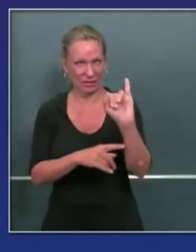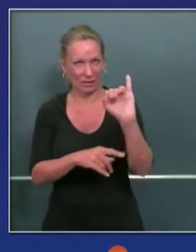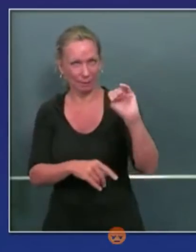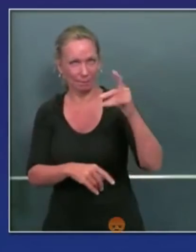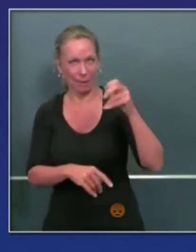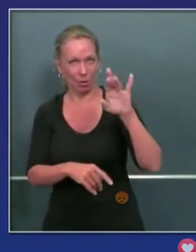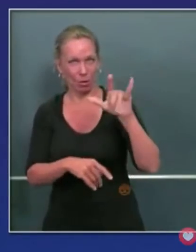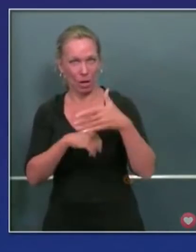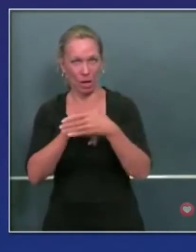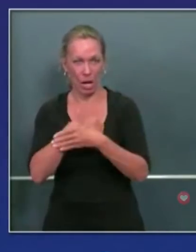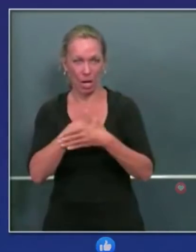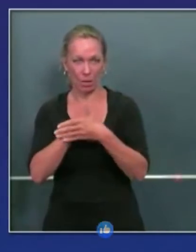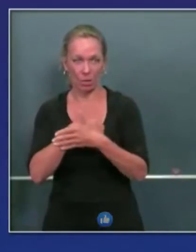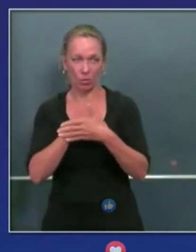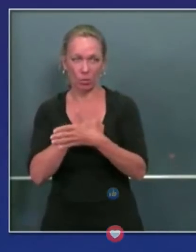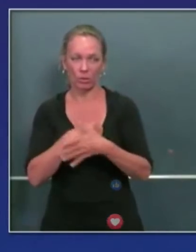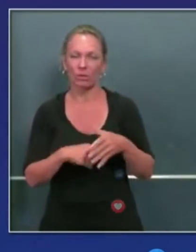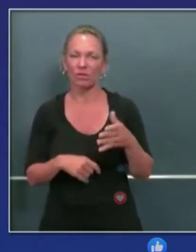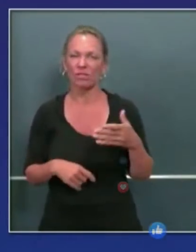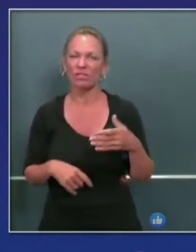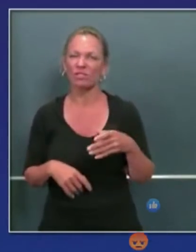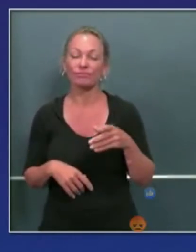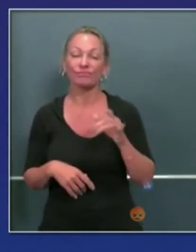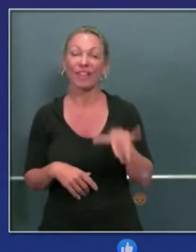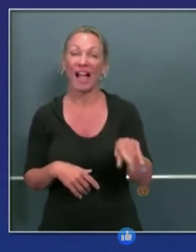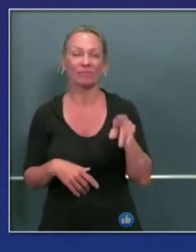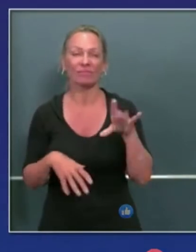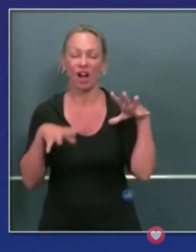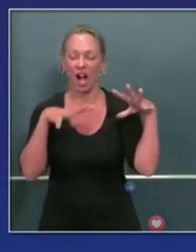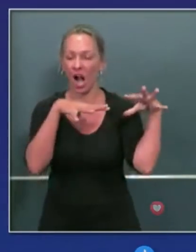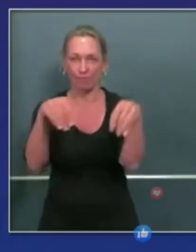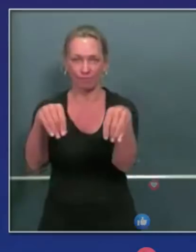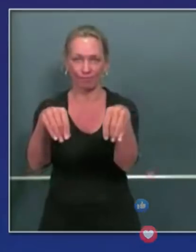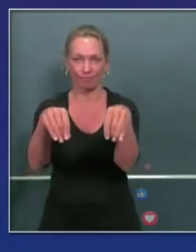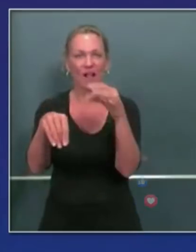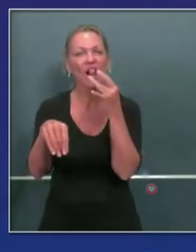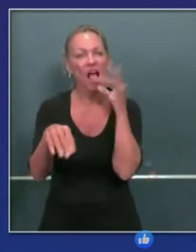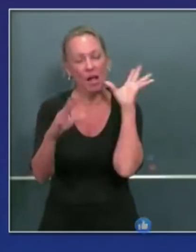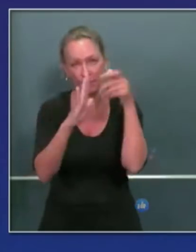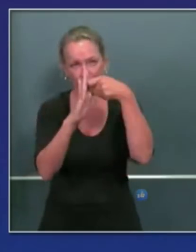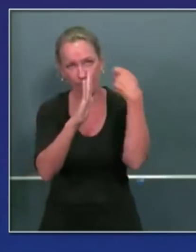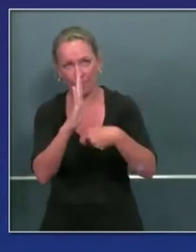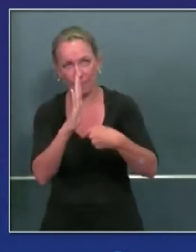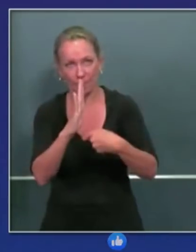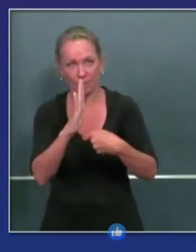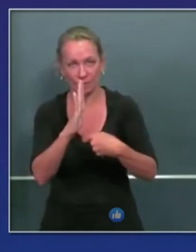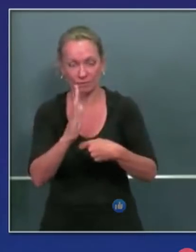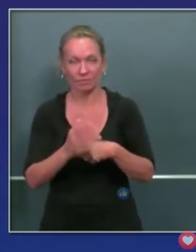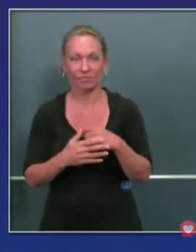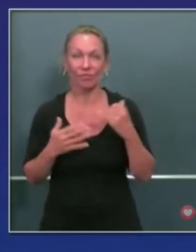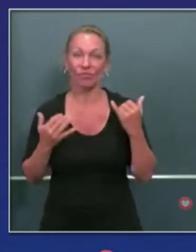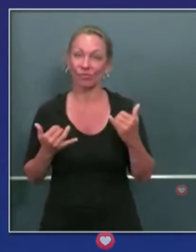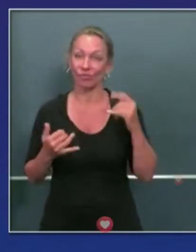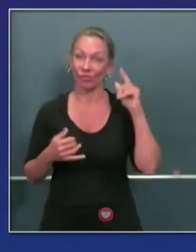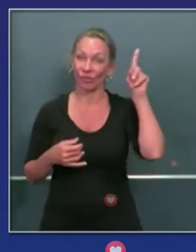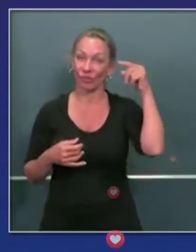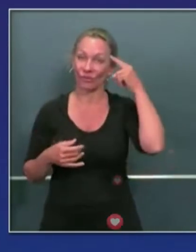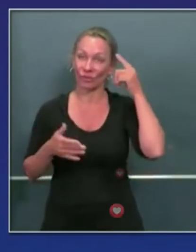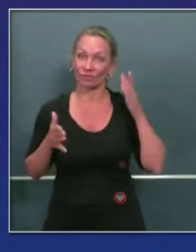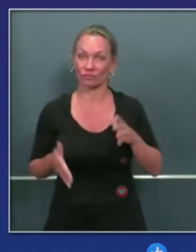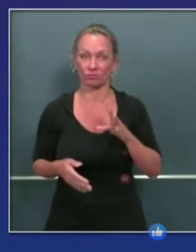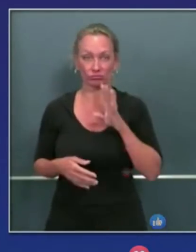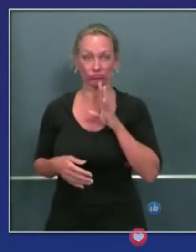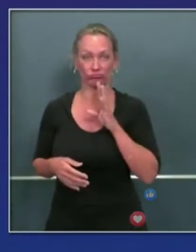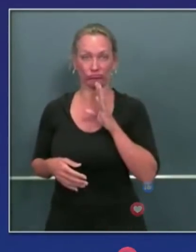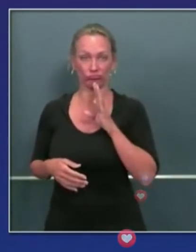Thank you, Dr. Galley. So bottom line, and we've reinforced this on many, many occasions, there's different transmission Trên màn ảnh thì dynamics chúng ta that thấy persist